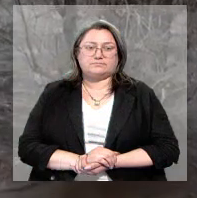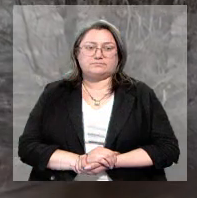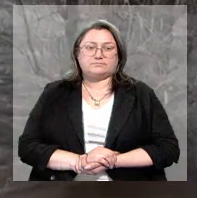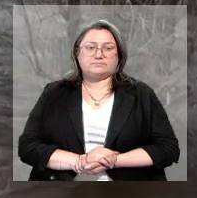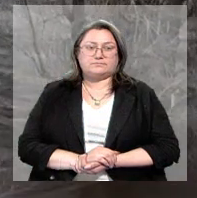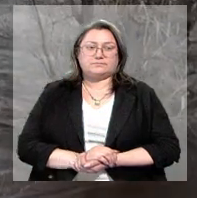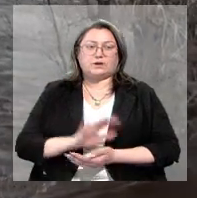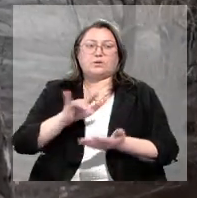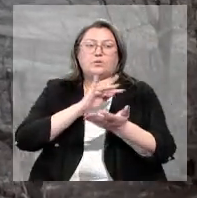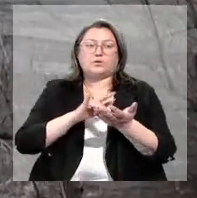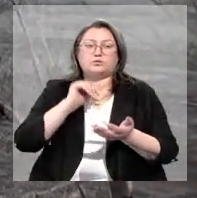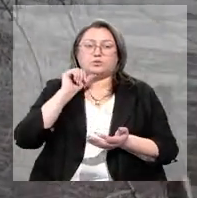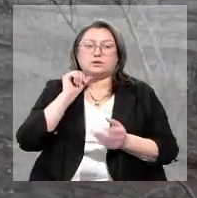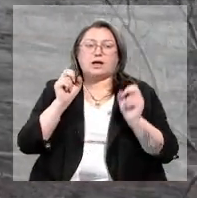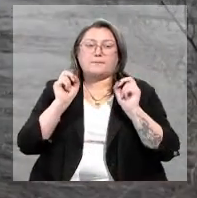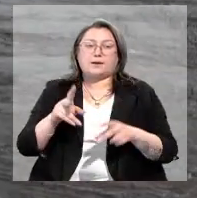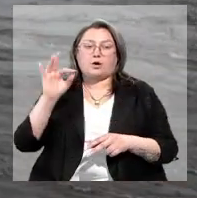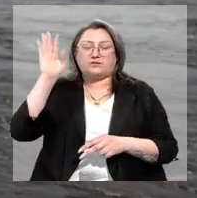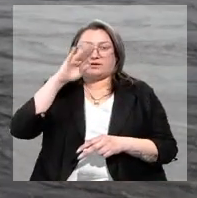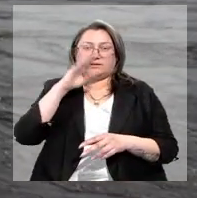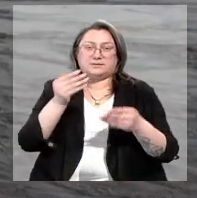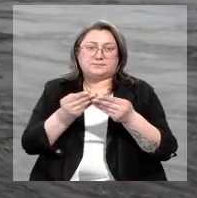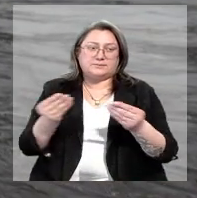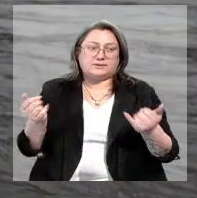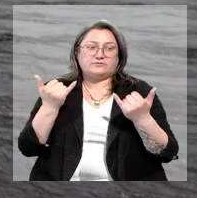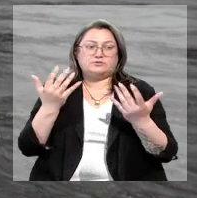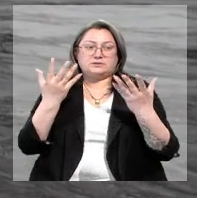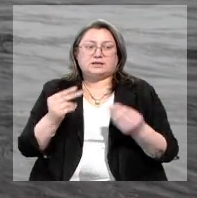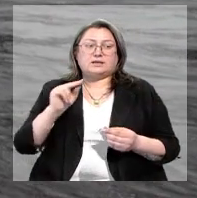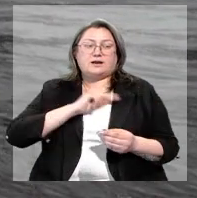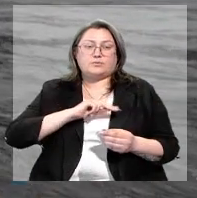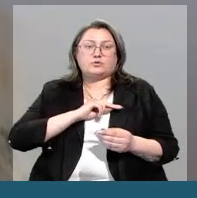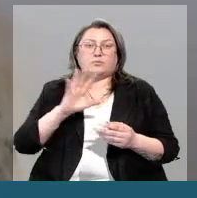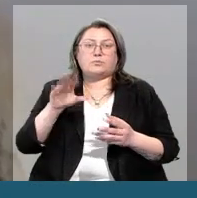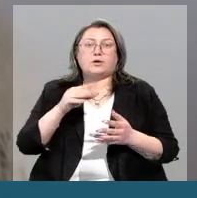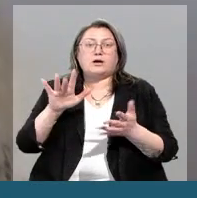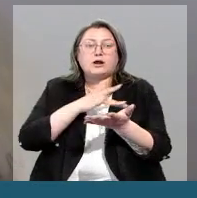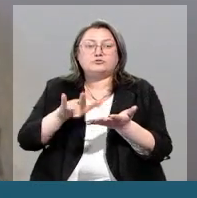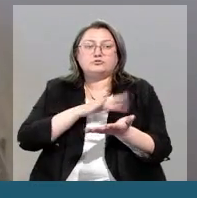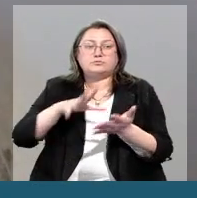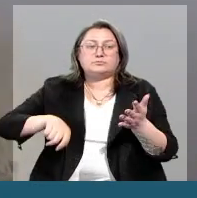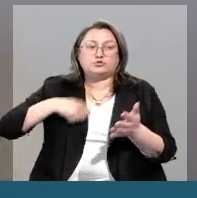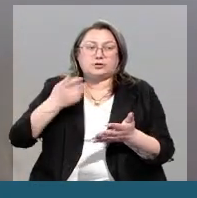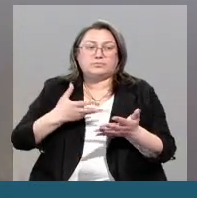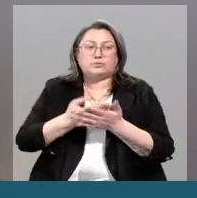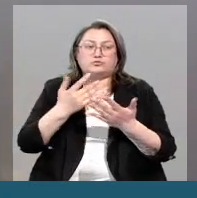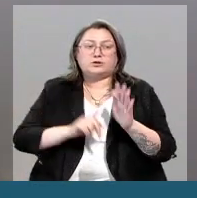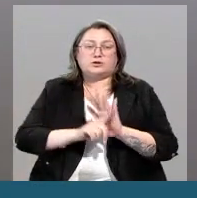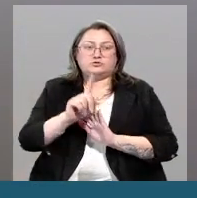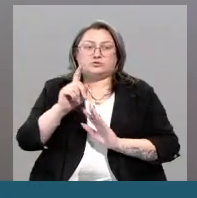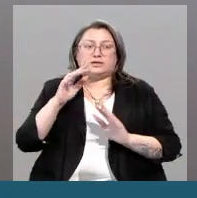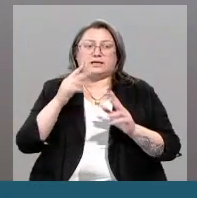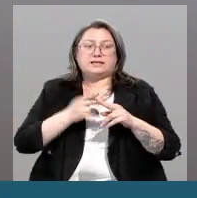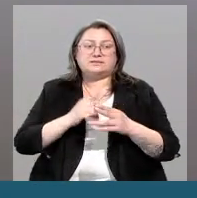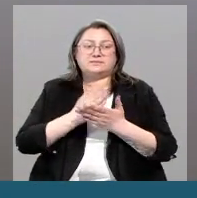Қазақстан қаласында қарғын судан келер қауып, сейіліп келет. Бүгінде келдірілген залалды есіптеу бойынша жұмыстар басталып кетті. Ол